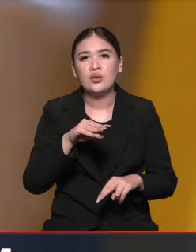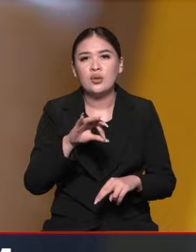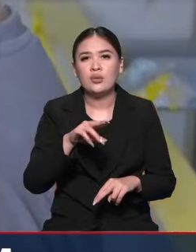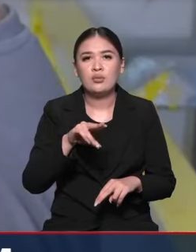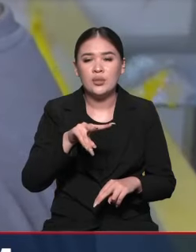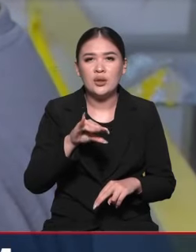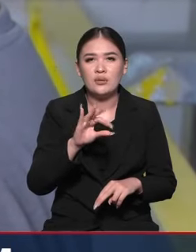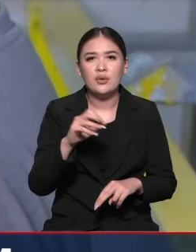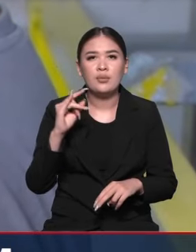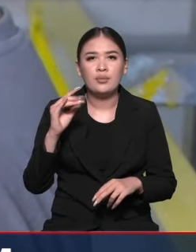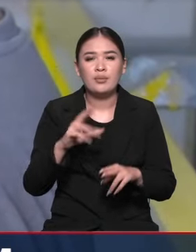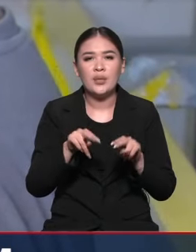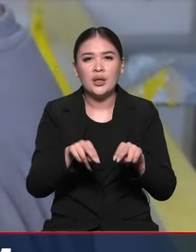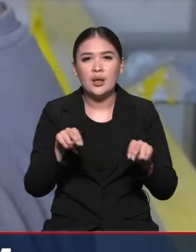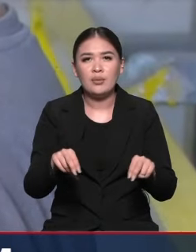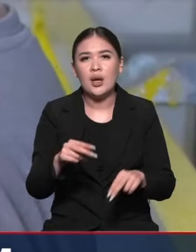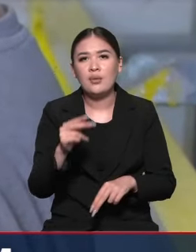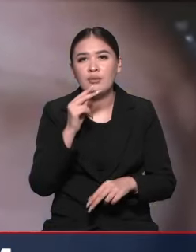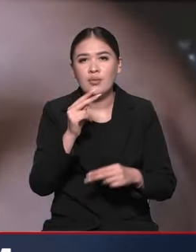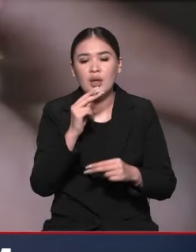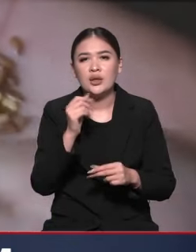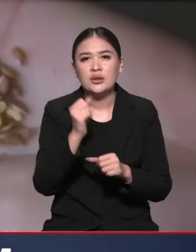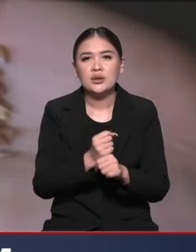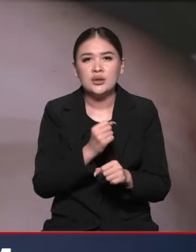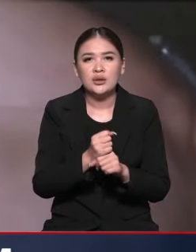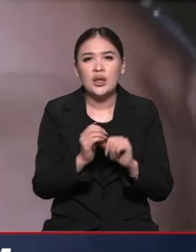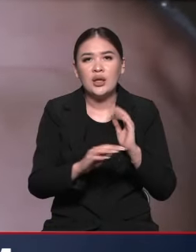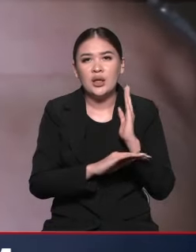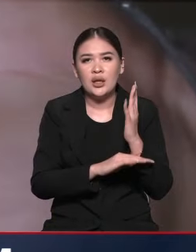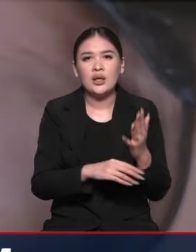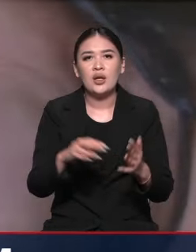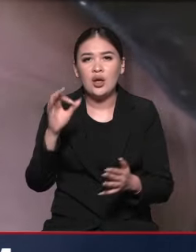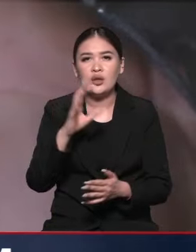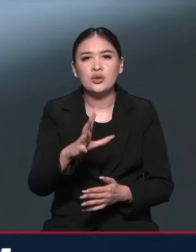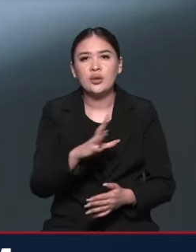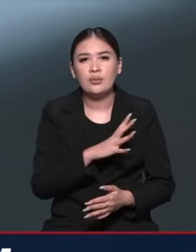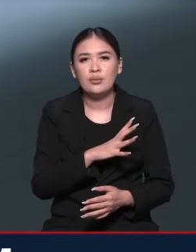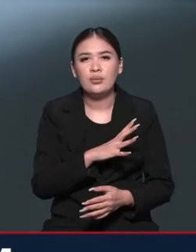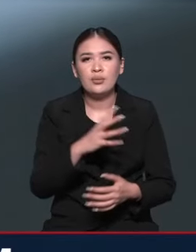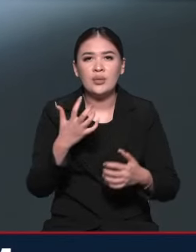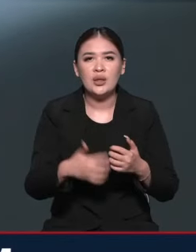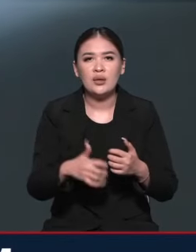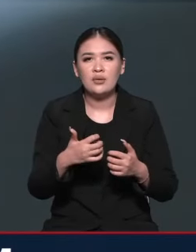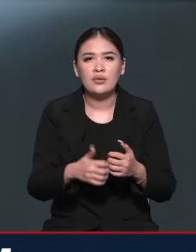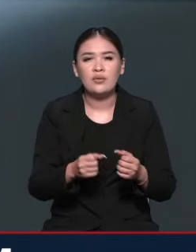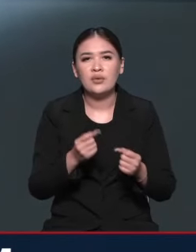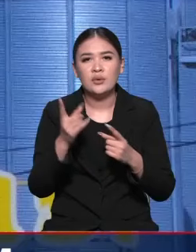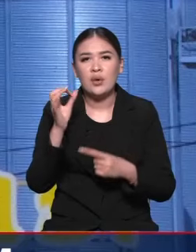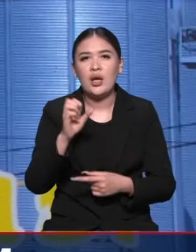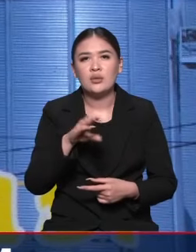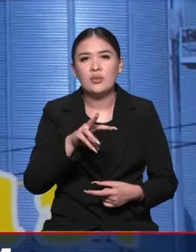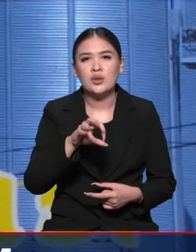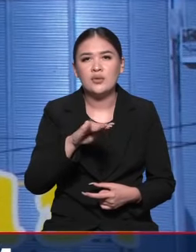в Петропавловске. Продукт, изготавливаемый из древесных и льняных отходов, отличается минимальными выбросами в